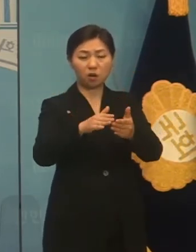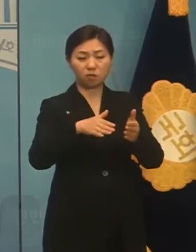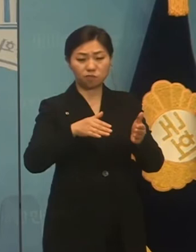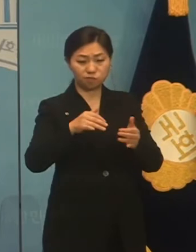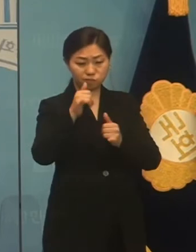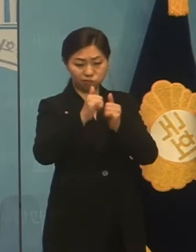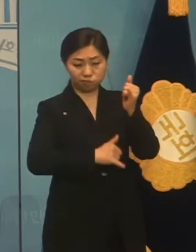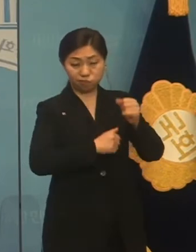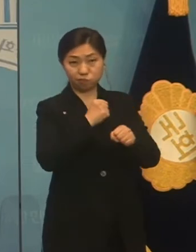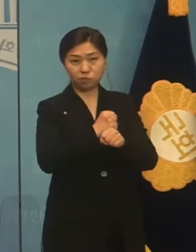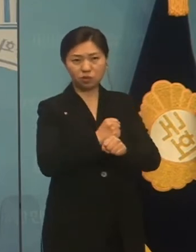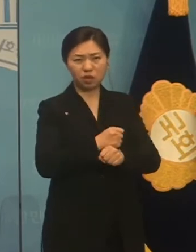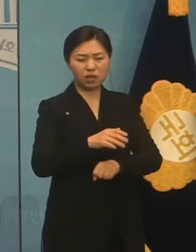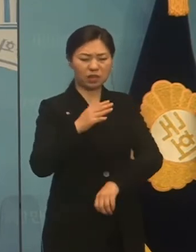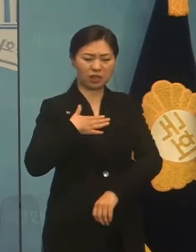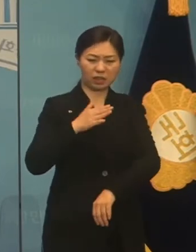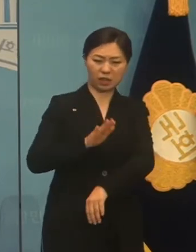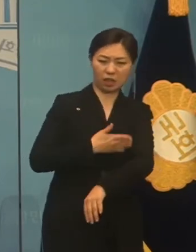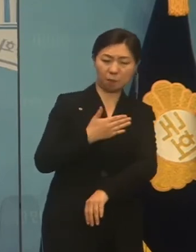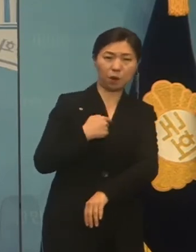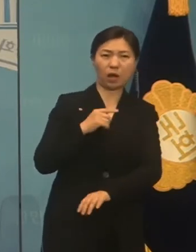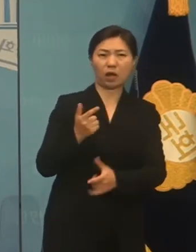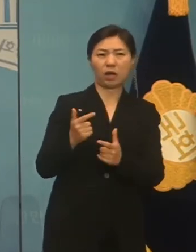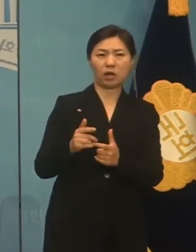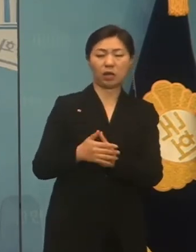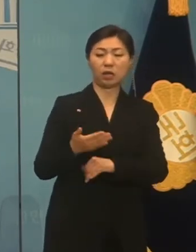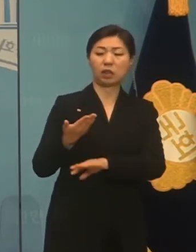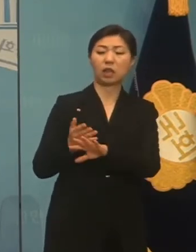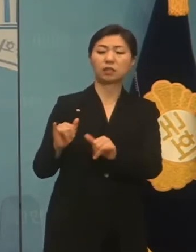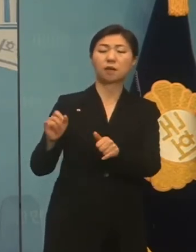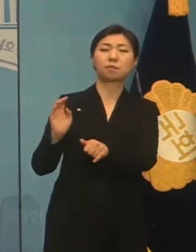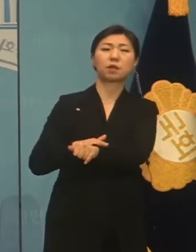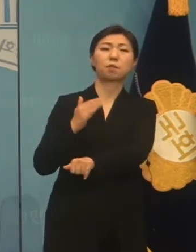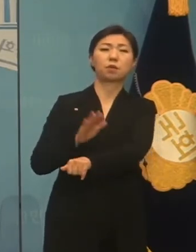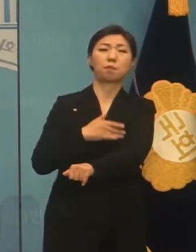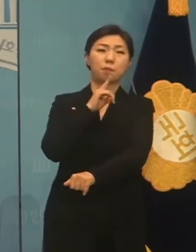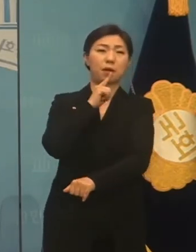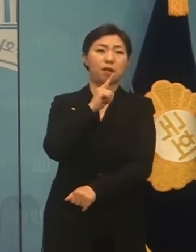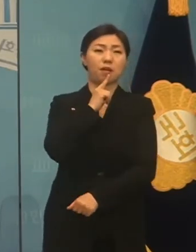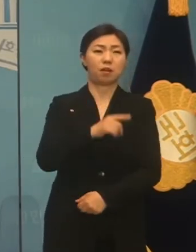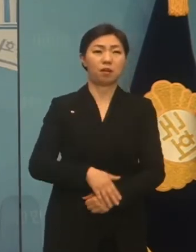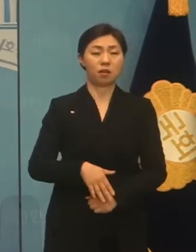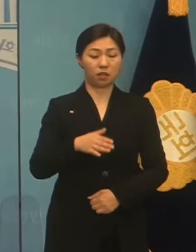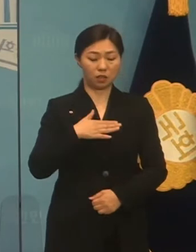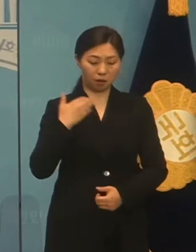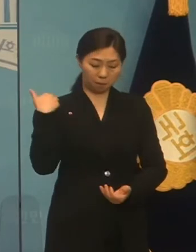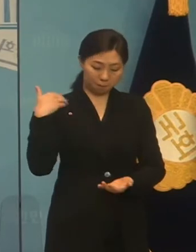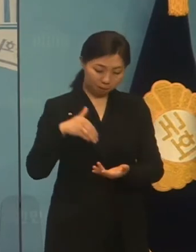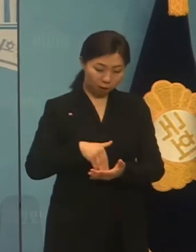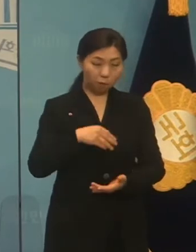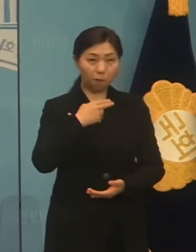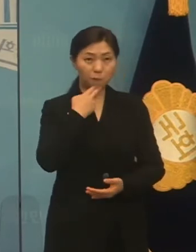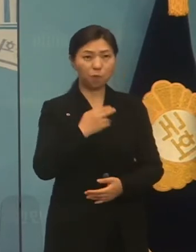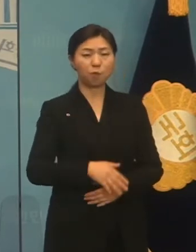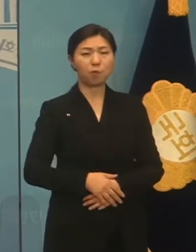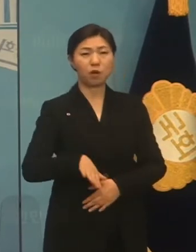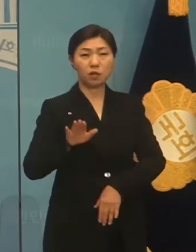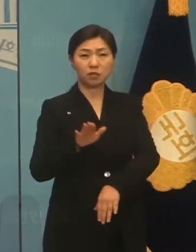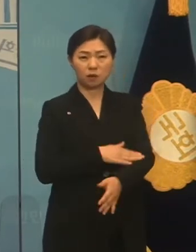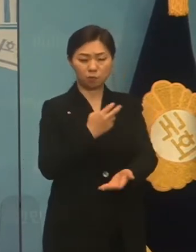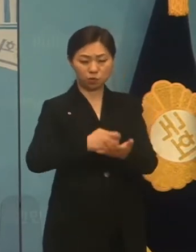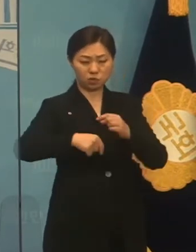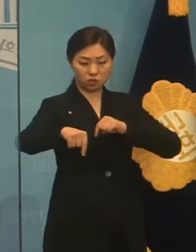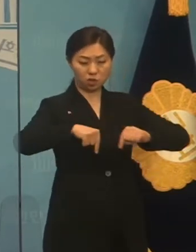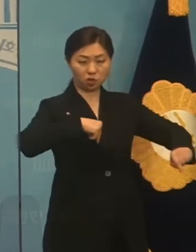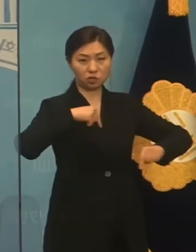하면서 자신들의 잘못을 인정하지 잘못된 정책을 바꾸려 하지도 않고